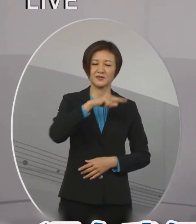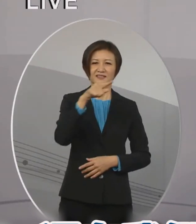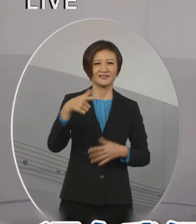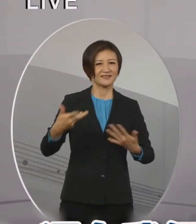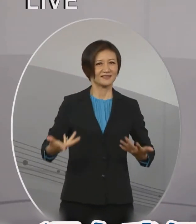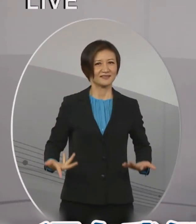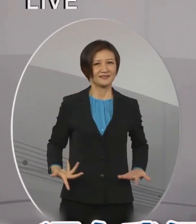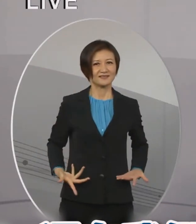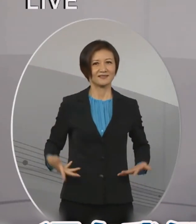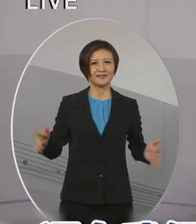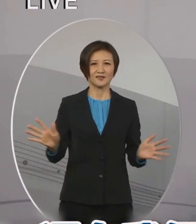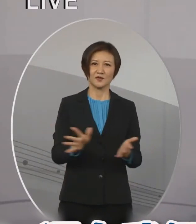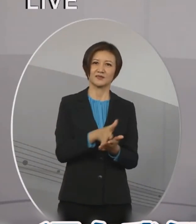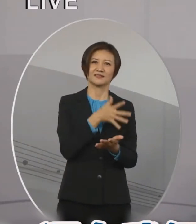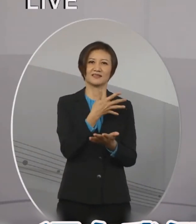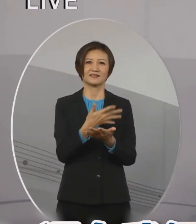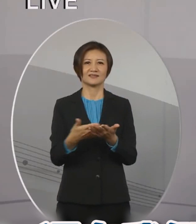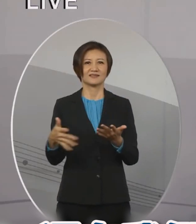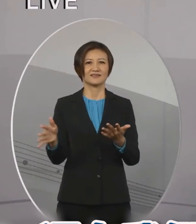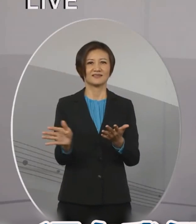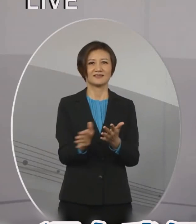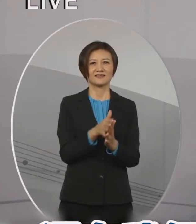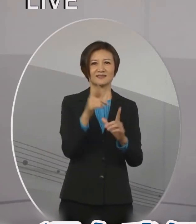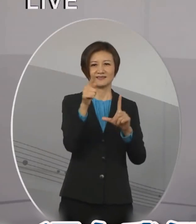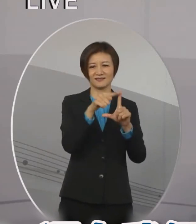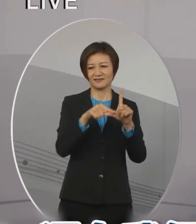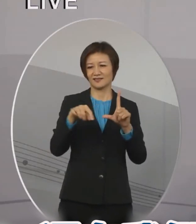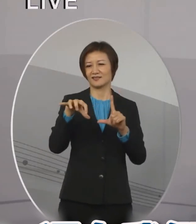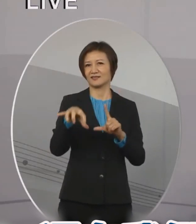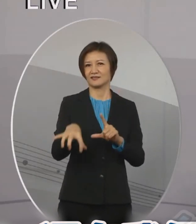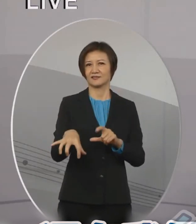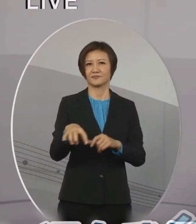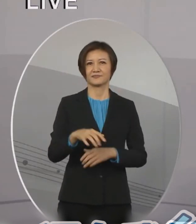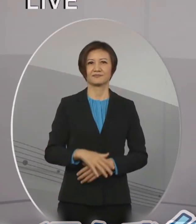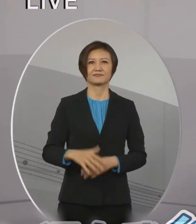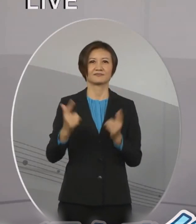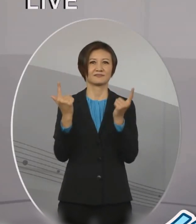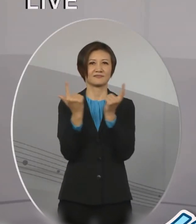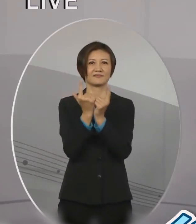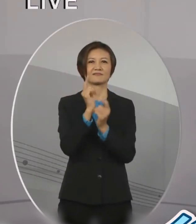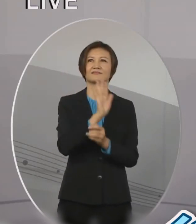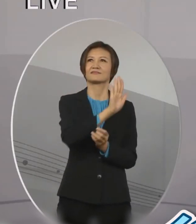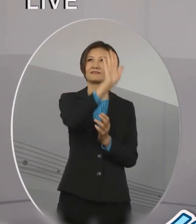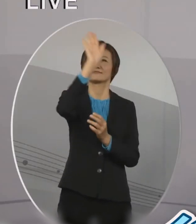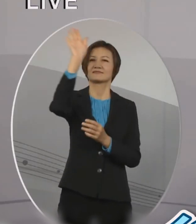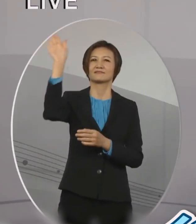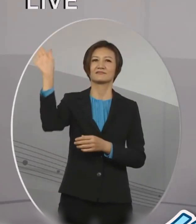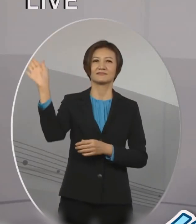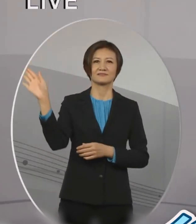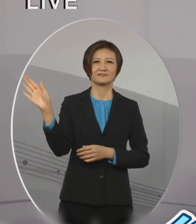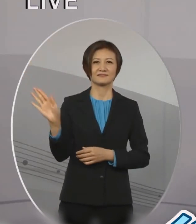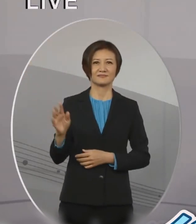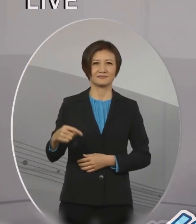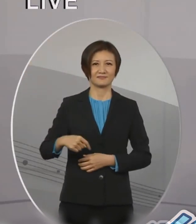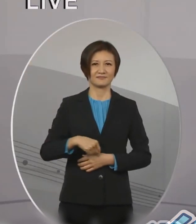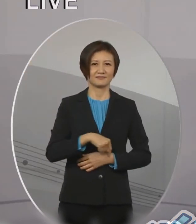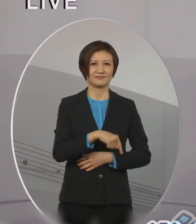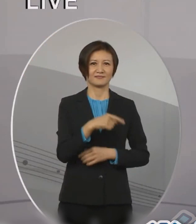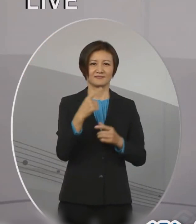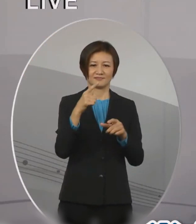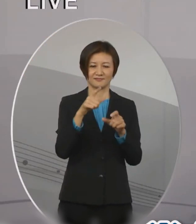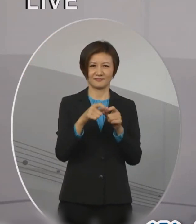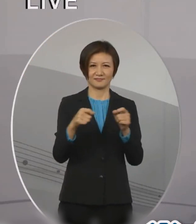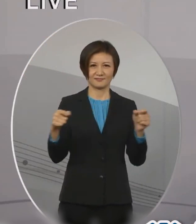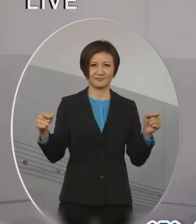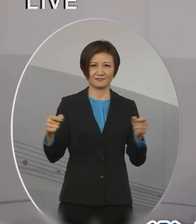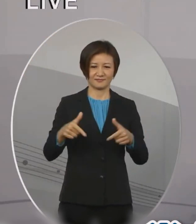休息和共享的角落。台北的天空常在